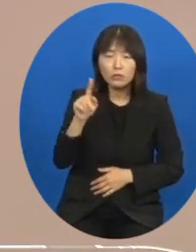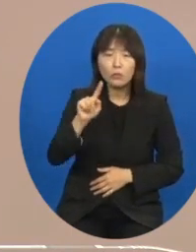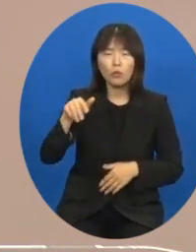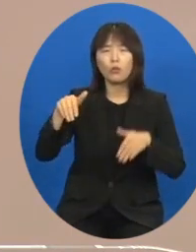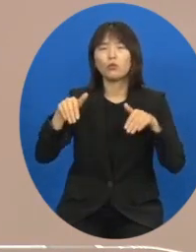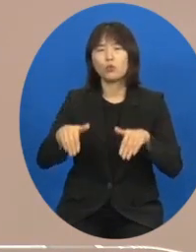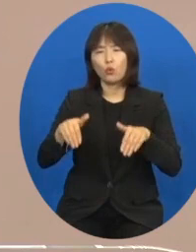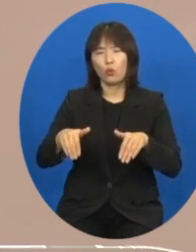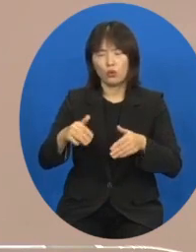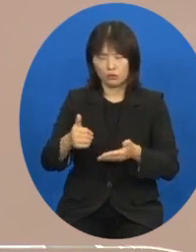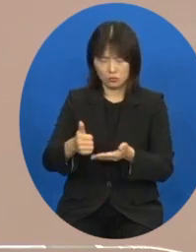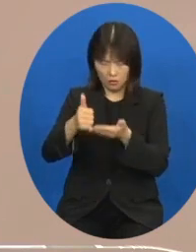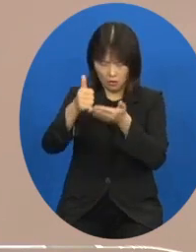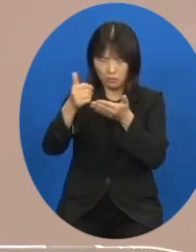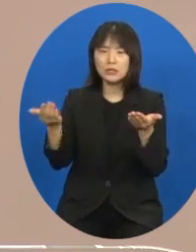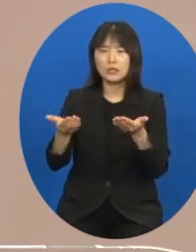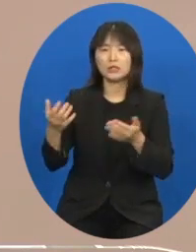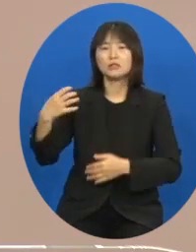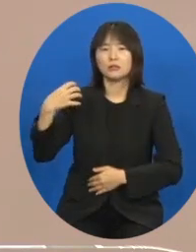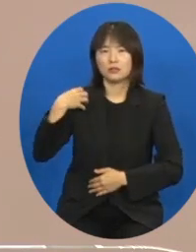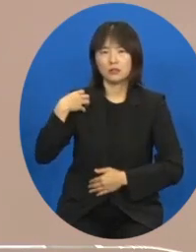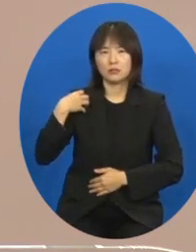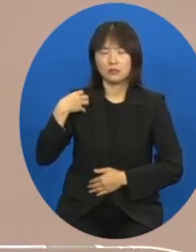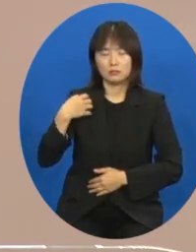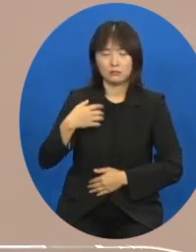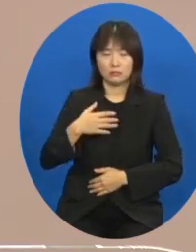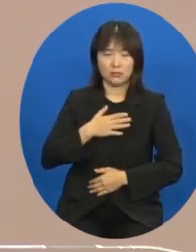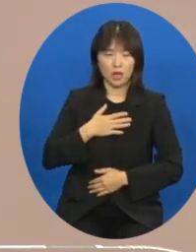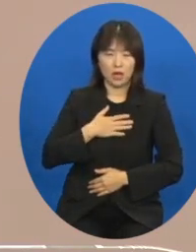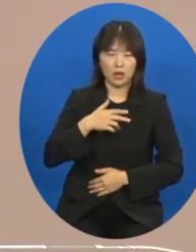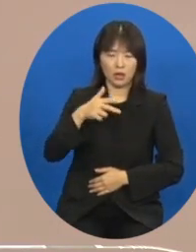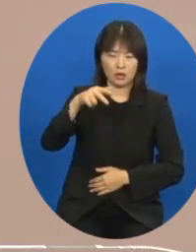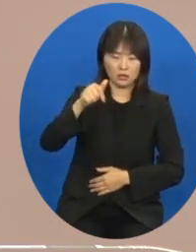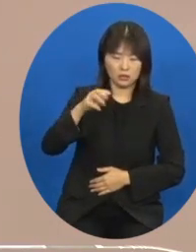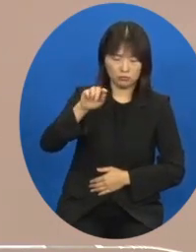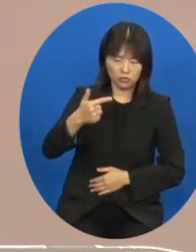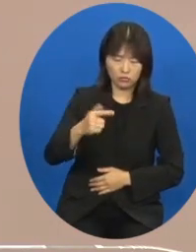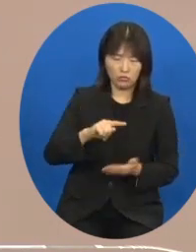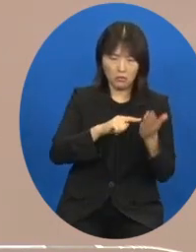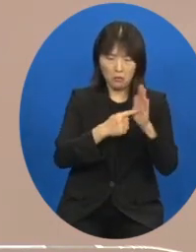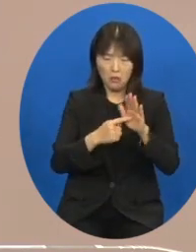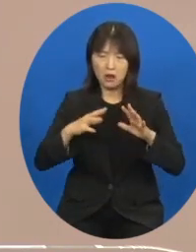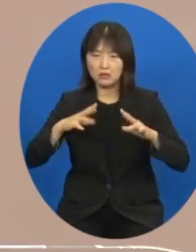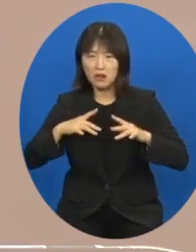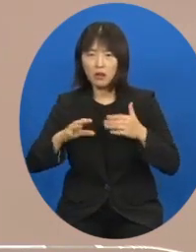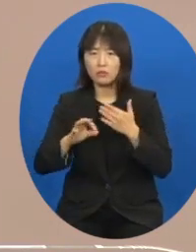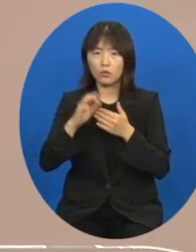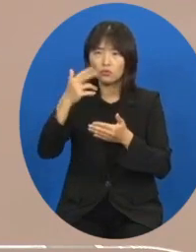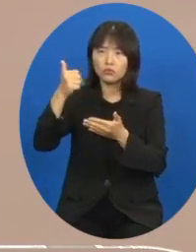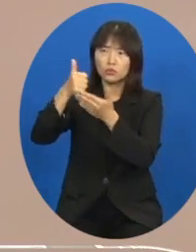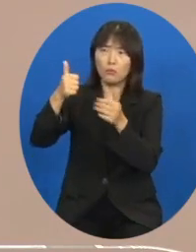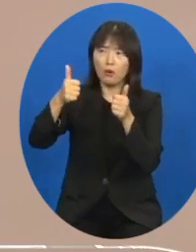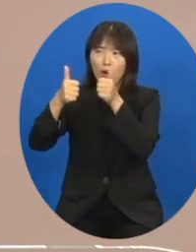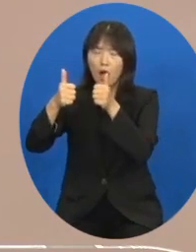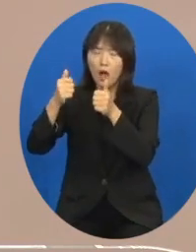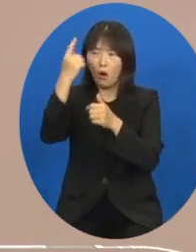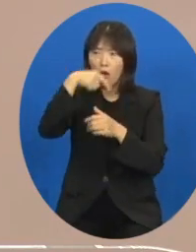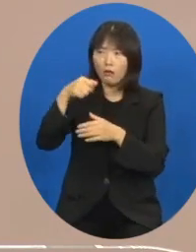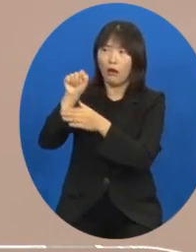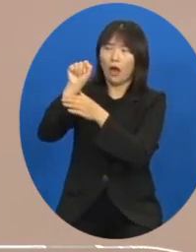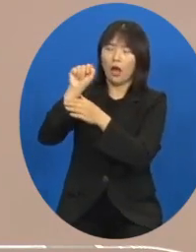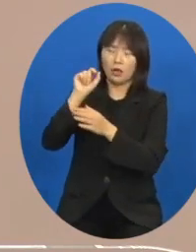섬기는 거지. 아, 직분 드러내고 자랑하면 주님 앞에 갔을 때 그는 얼굴 들지 못할 거예요.